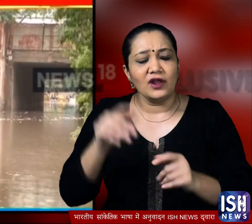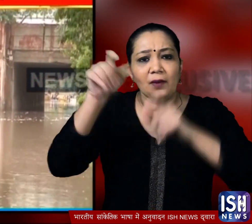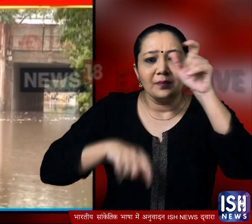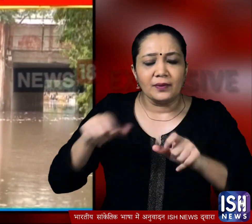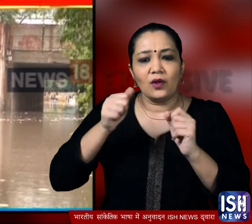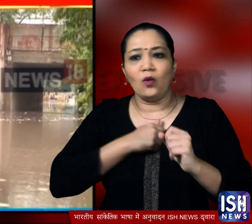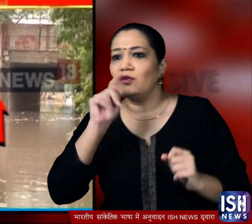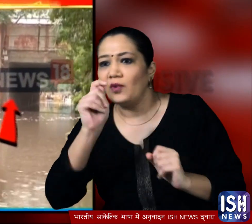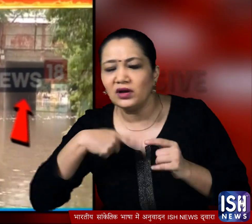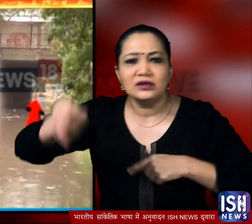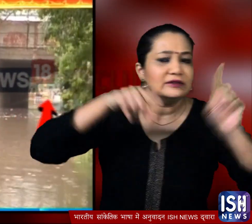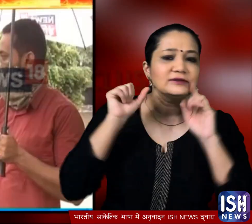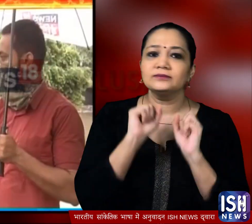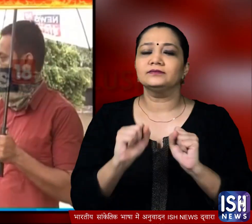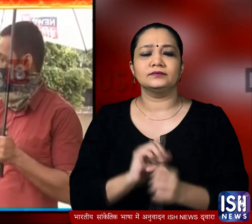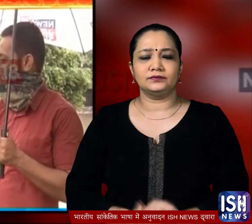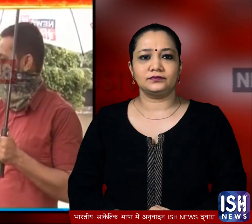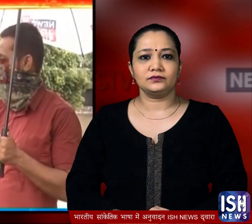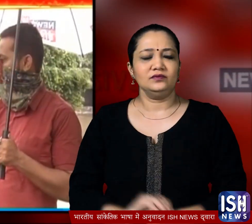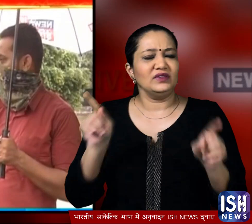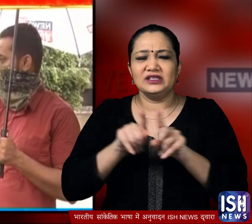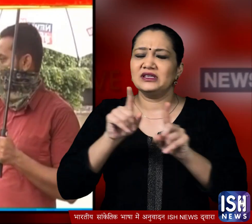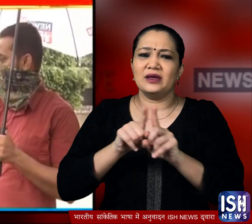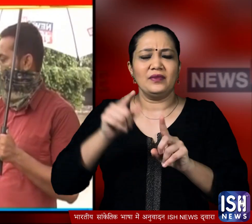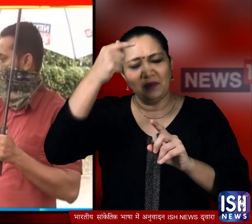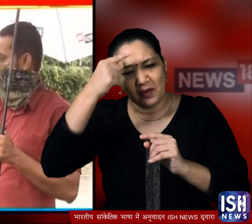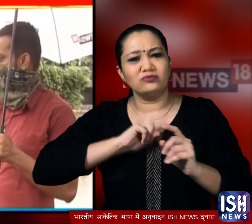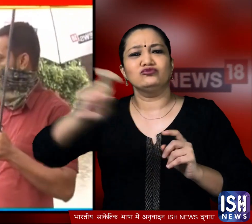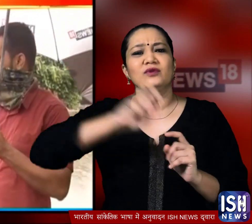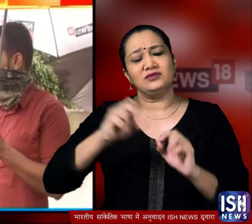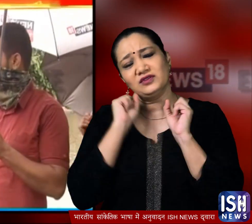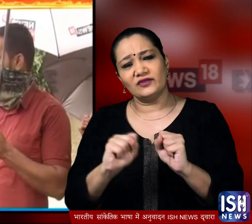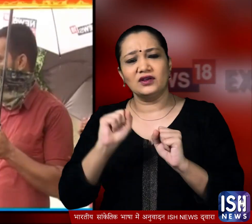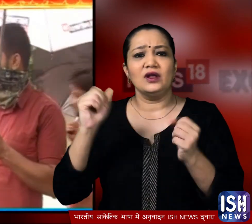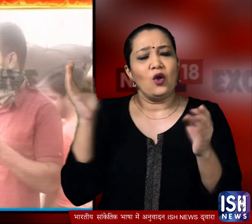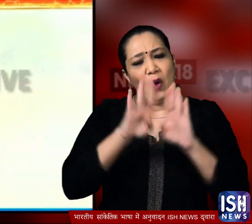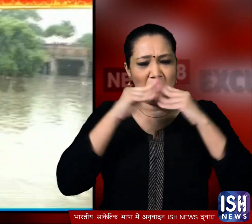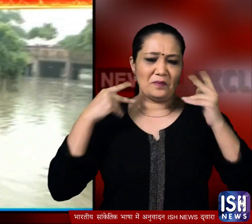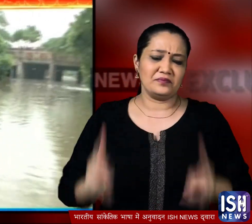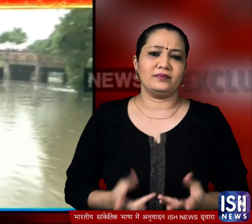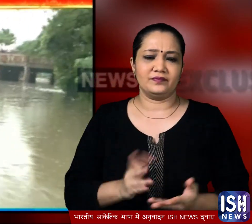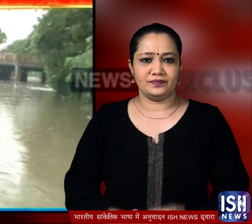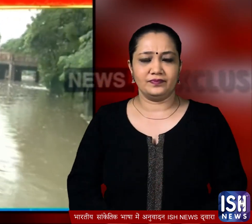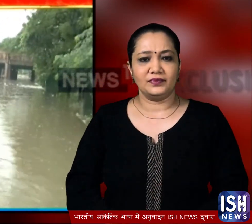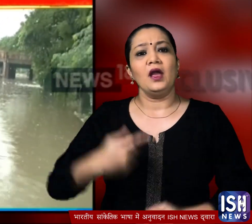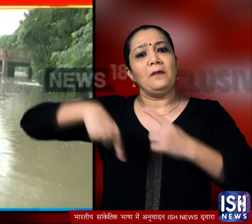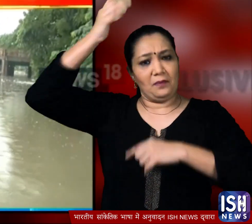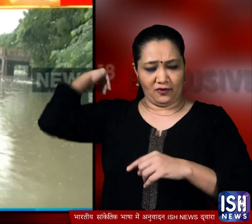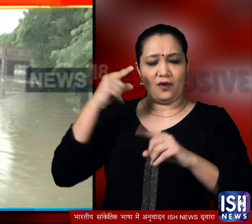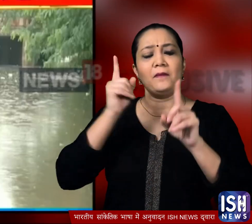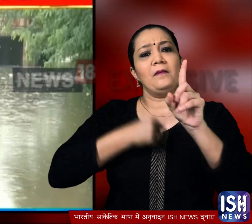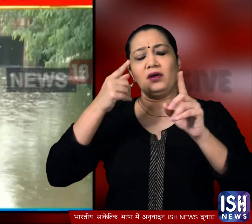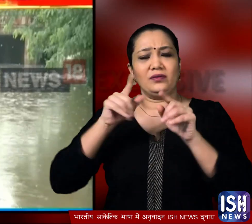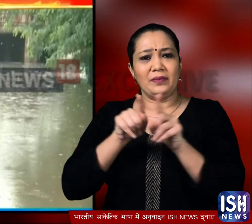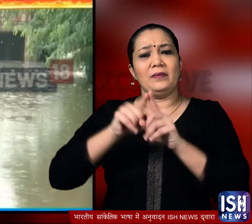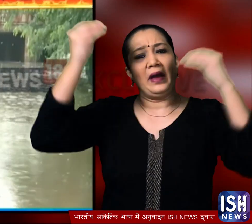लोग अपने काम धंधे के लिए भी नहीं निकल पाए। इसी तरीके की दिक्कत आती है, आने जाने में दिक्कत आती है। छुट्टी करके घर बैठे हुए हैं। पिछली बारिश में भी इस अंडरपास